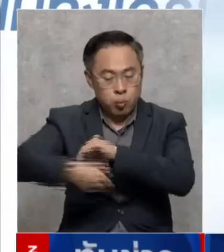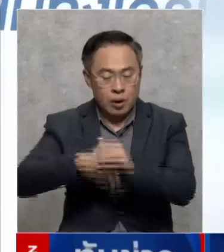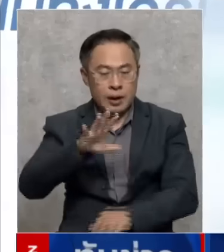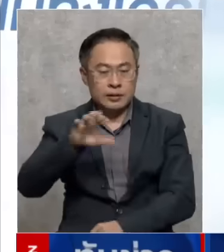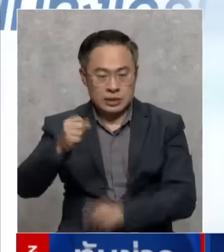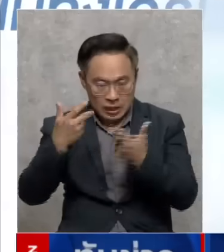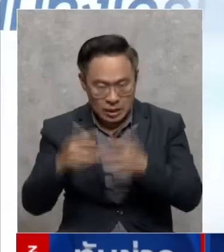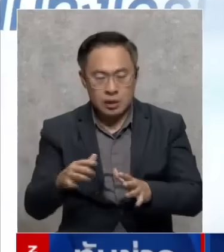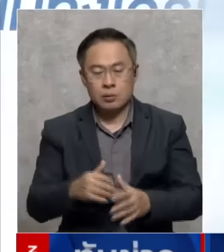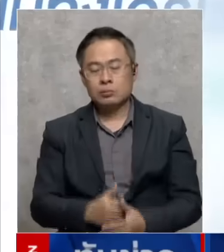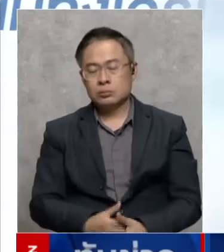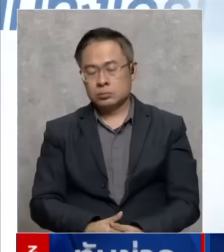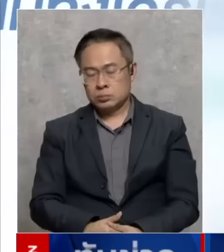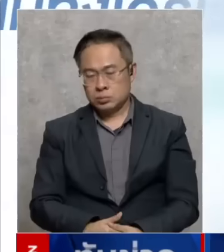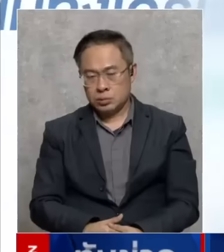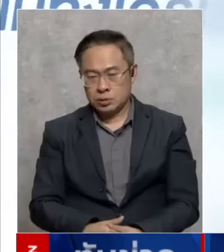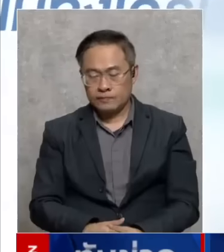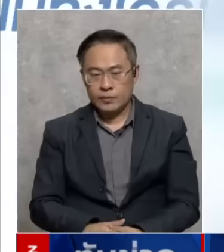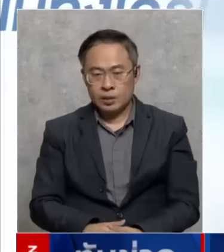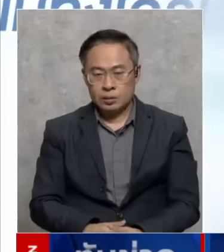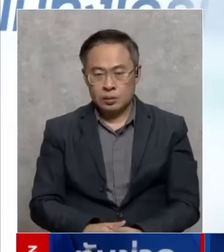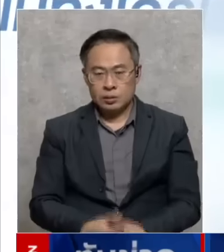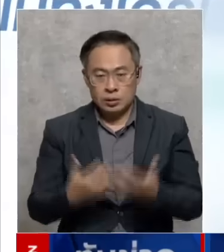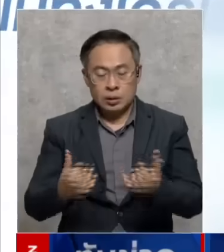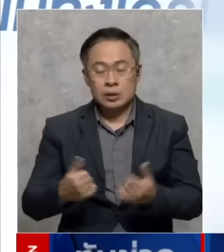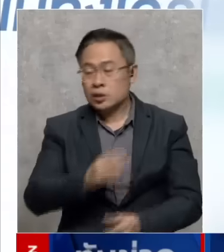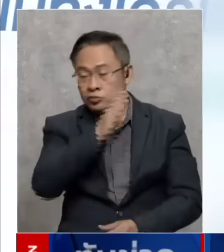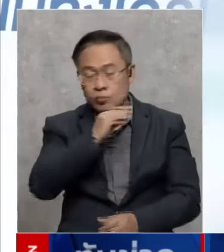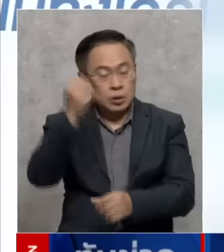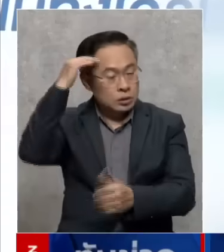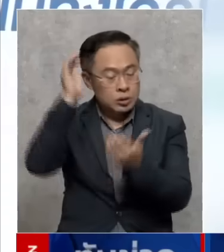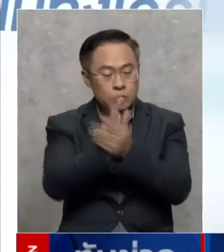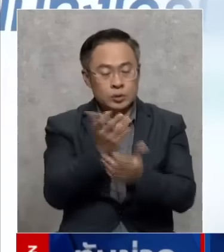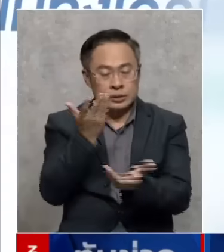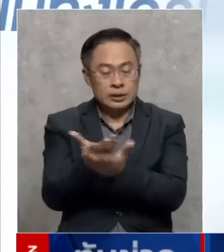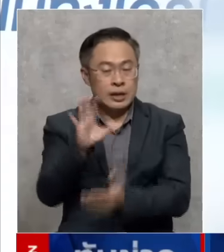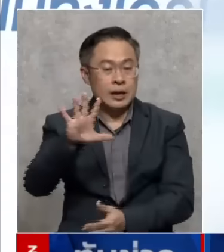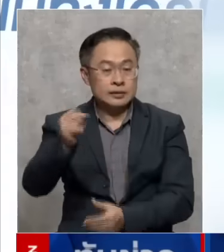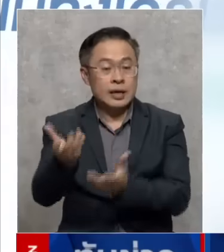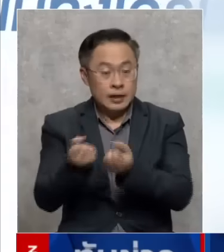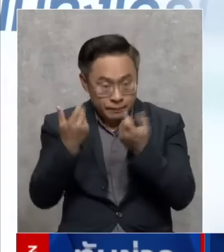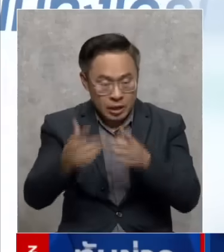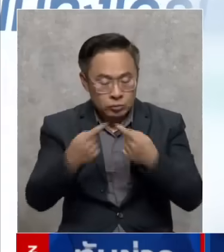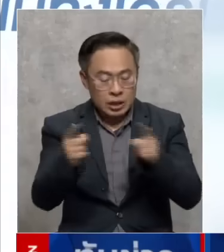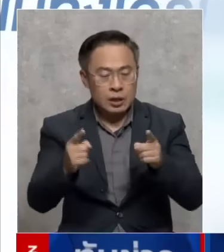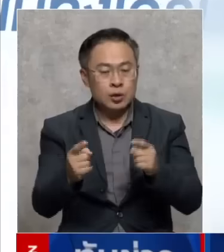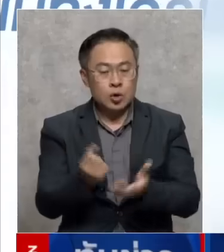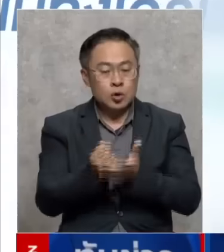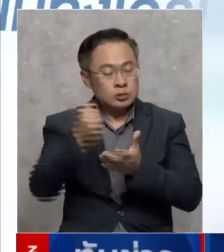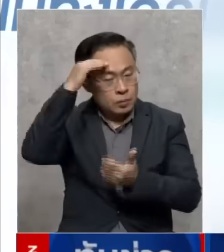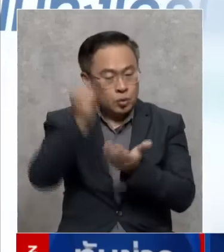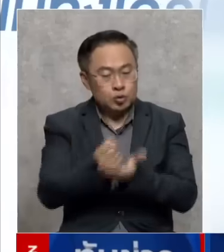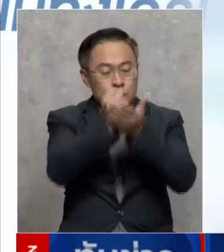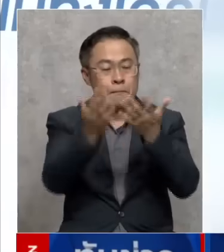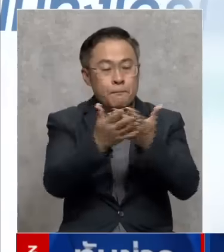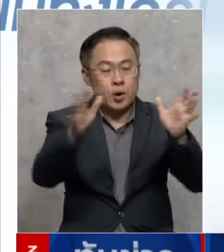ตามเรื่องต่อครับแล้วก็ผมก็เลยเรียกขอเรียกเงินคืนพี่เขาก็ให้ผมไปเอาผมก็เลยให้